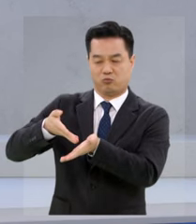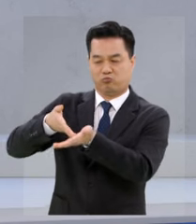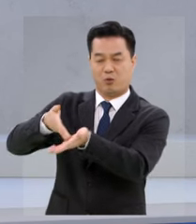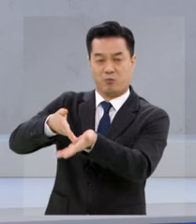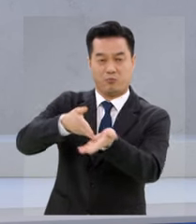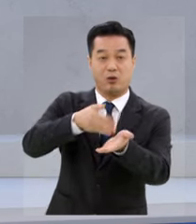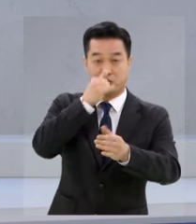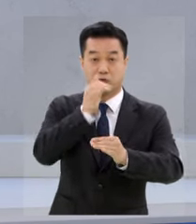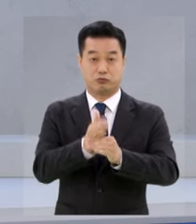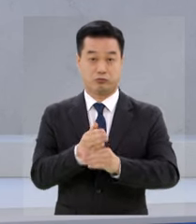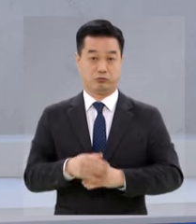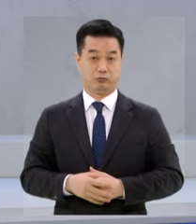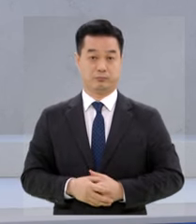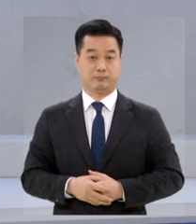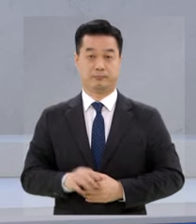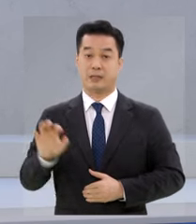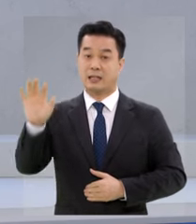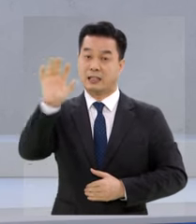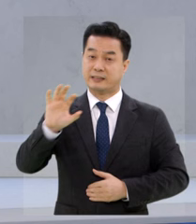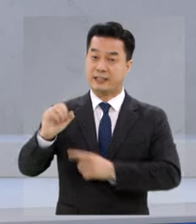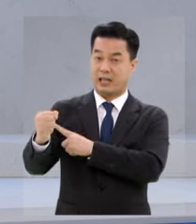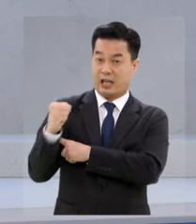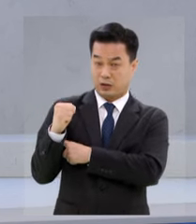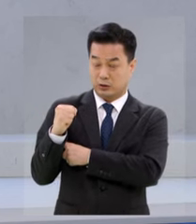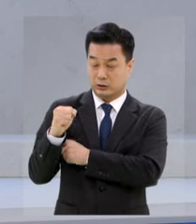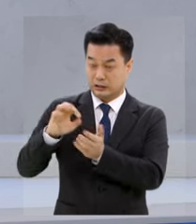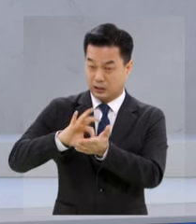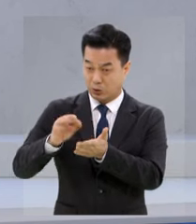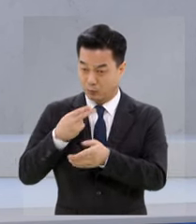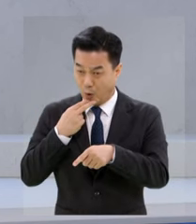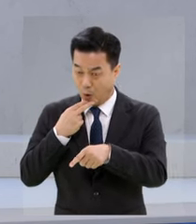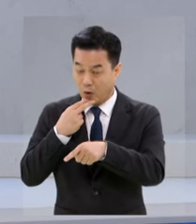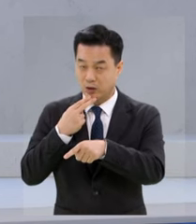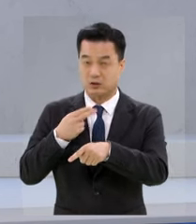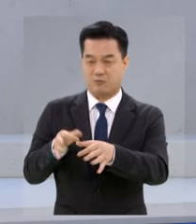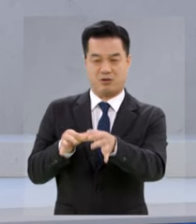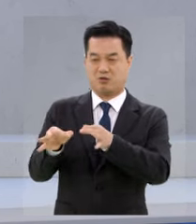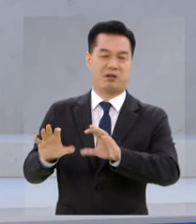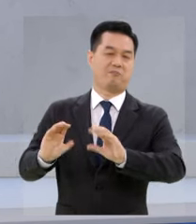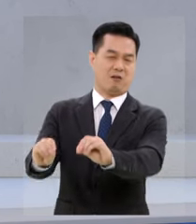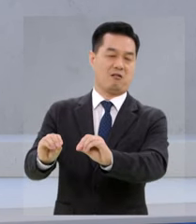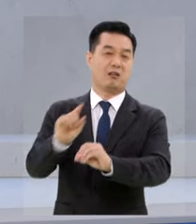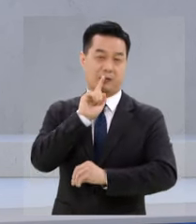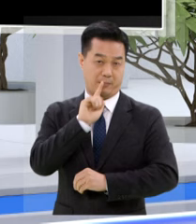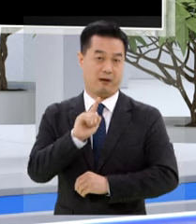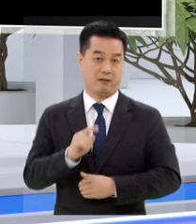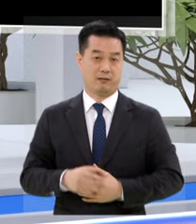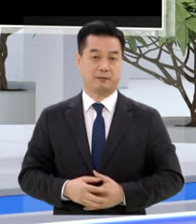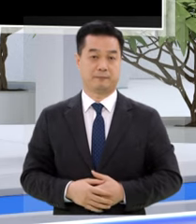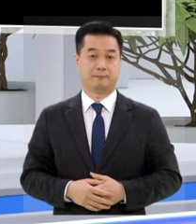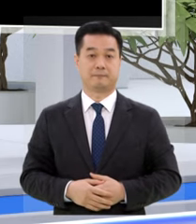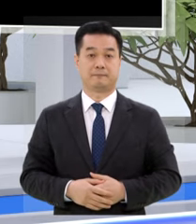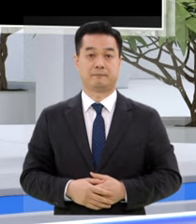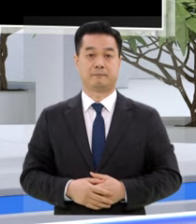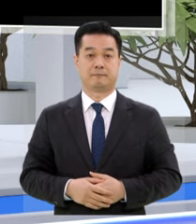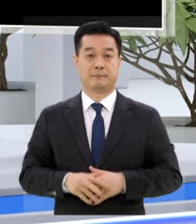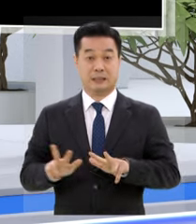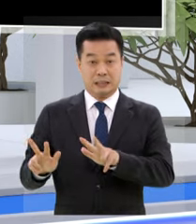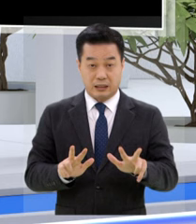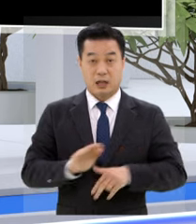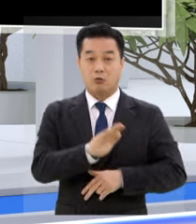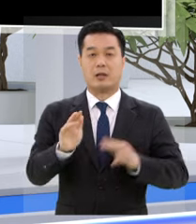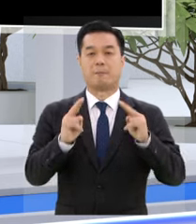있는데요 한마디로 재생 에너지 사용 없이는 더 이상 거래도 없다는 겁니다 당장 우리